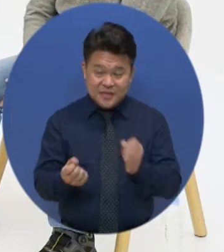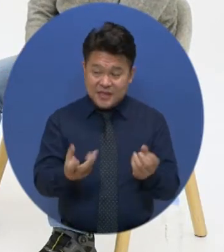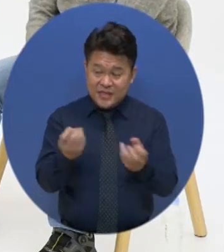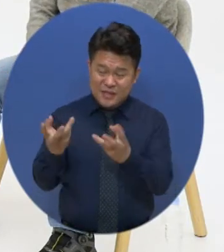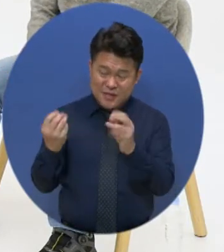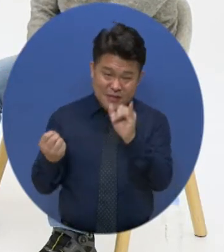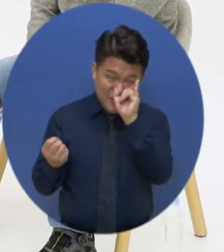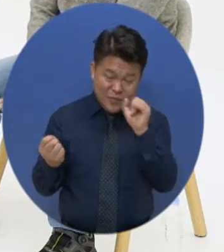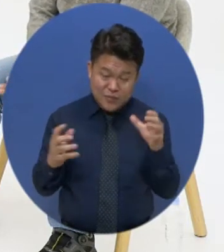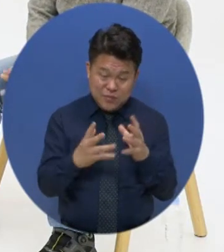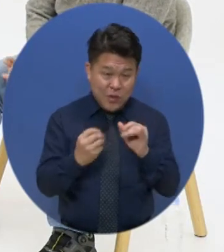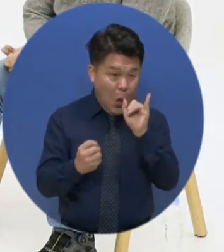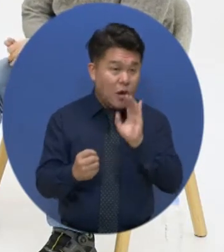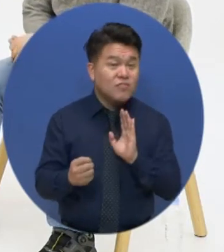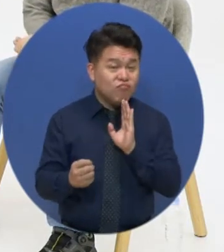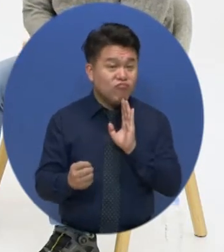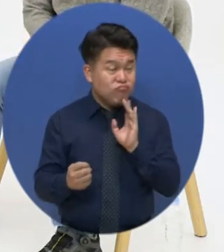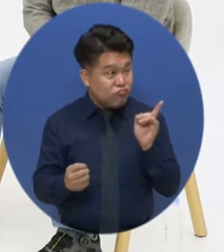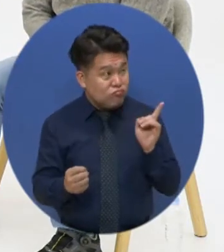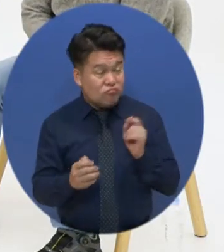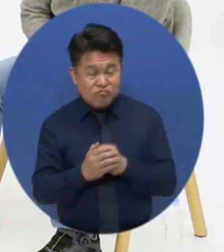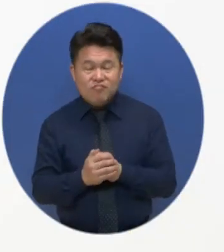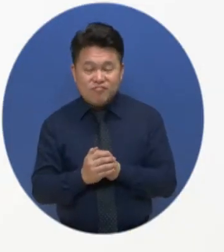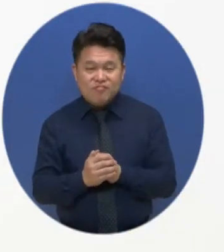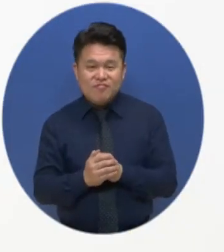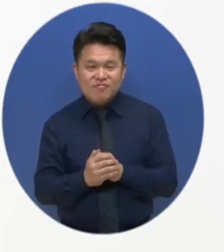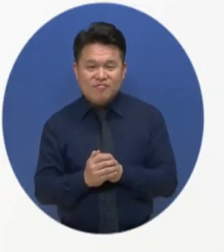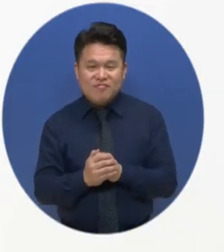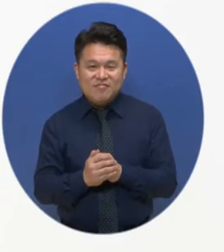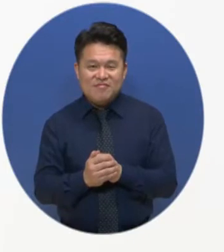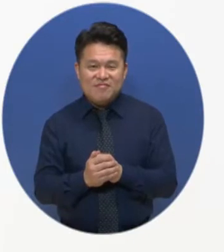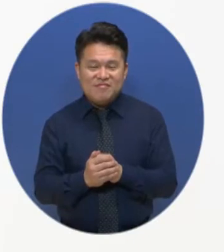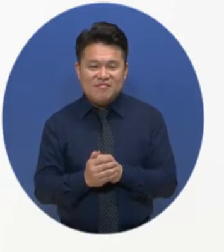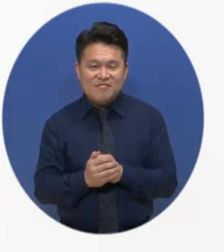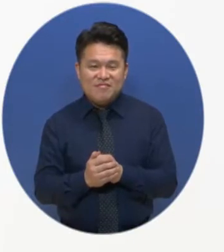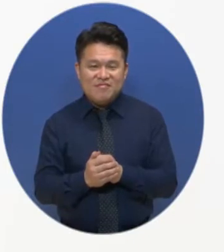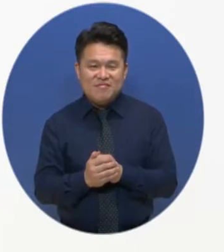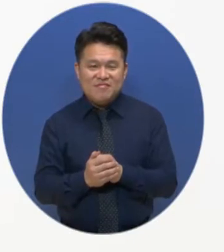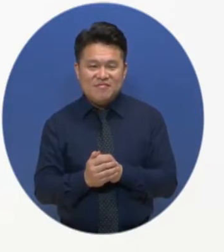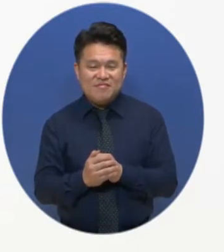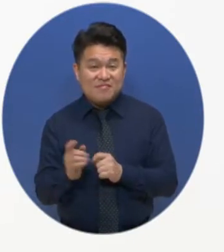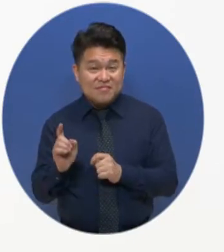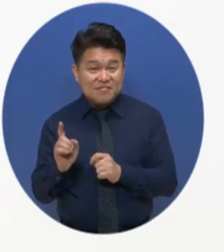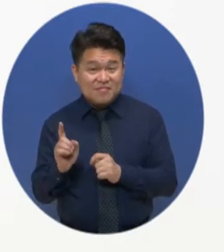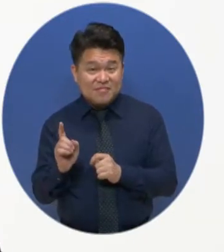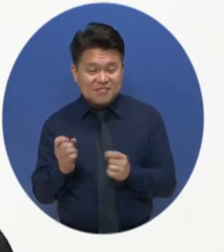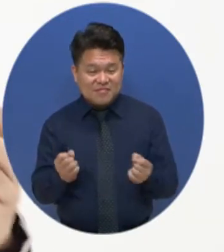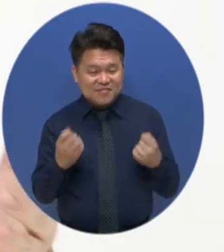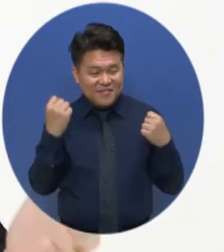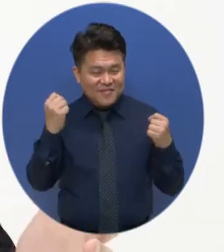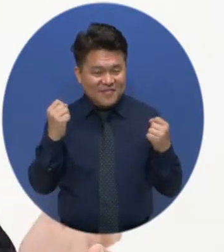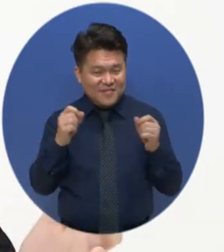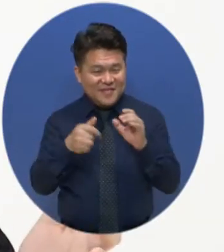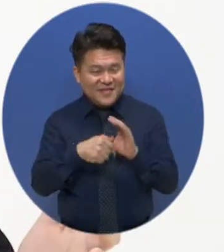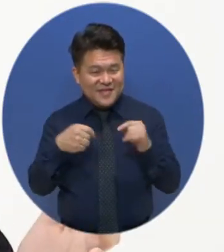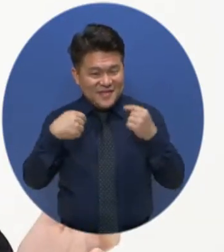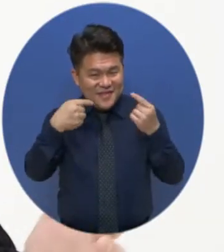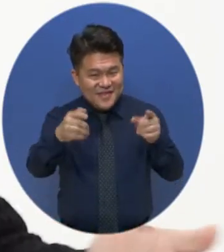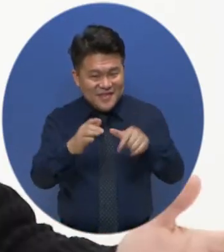많고 모임도 많고 연말 연시에 관해서. 그런데 이제 그런 그 어떤 연말 파티에 갈